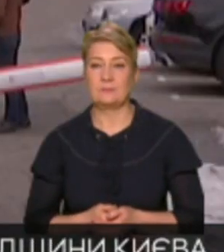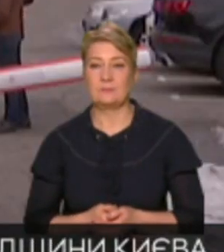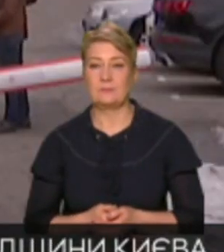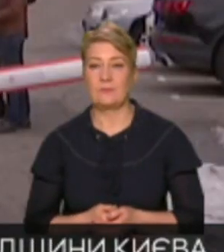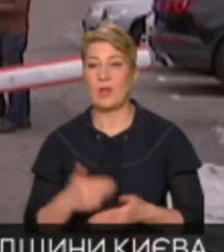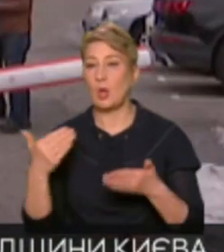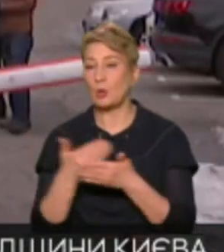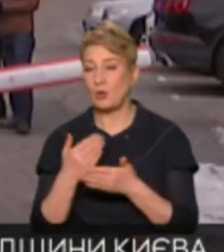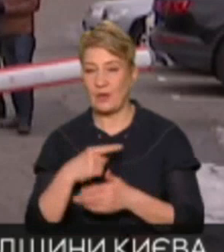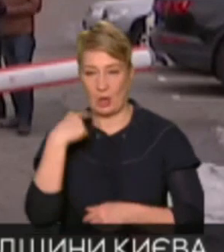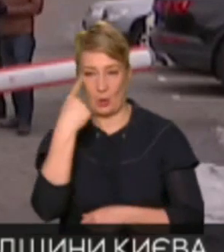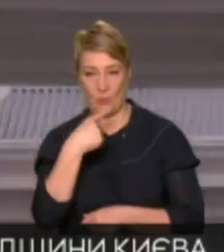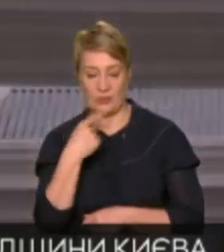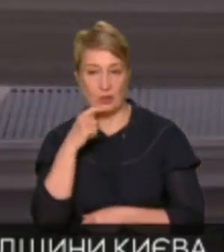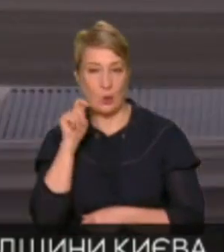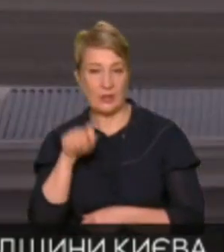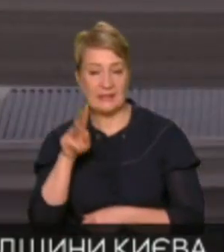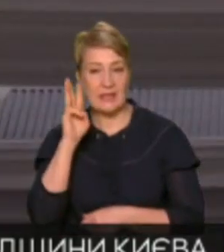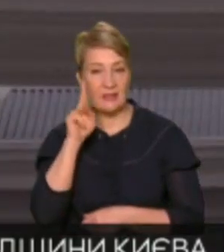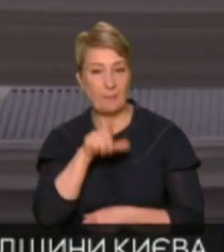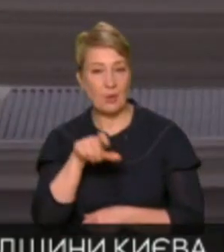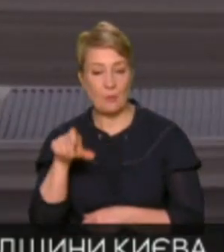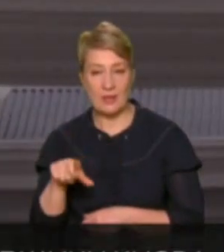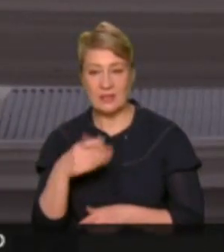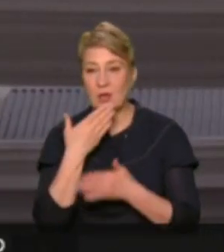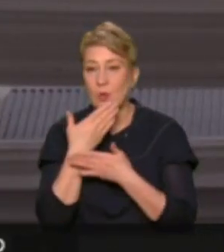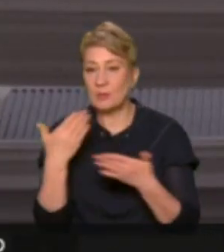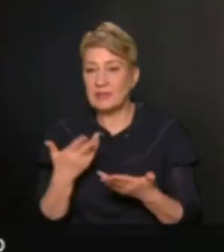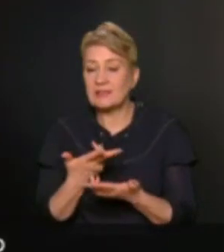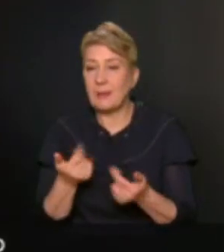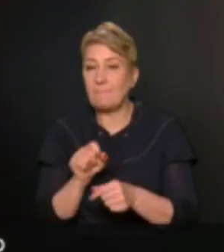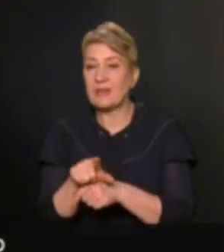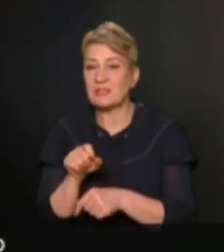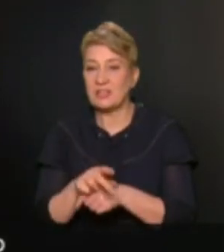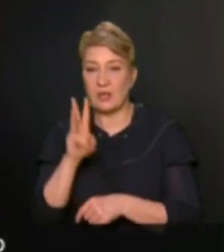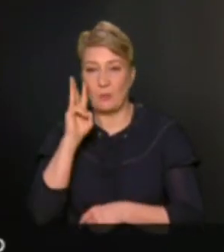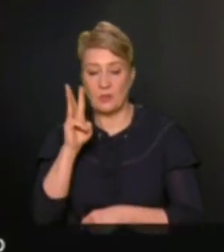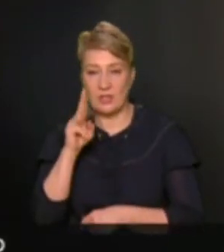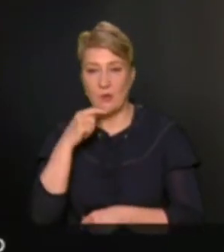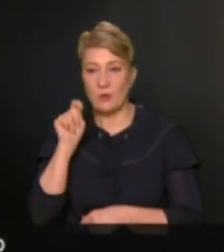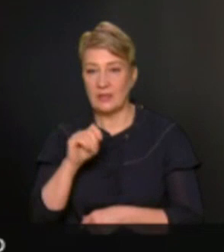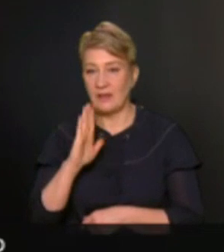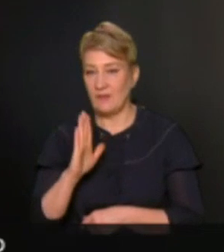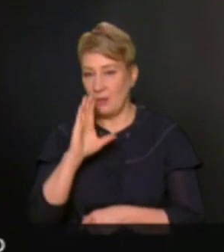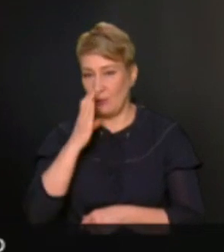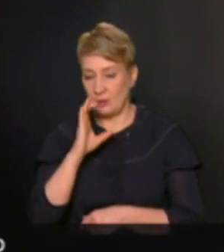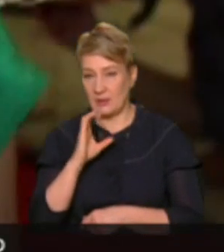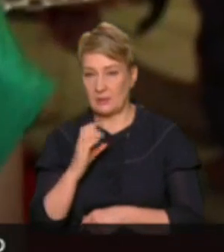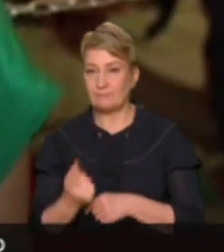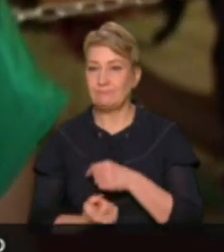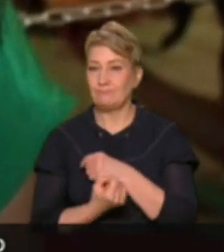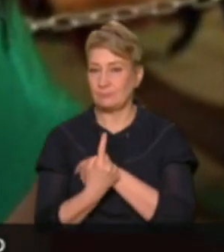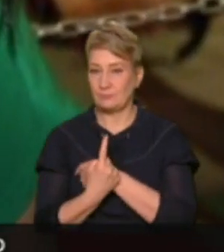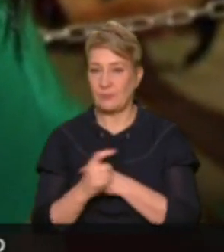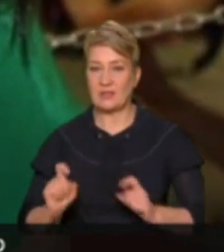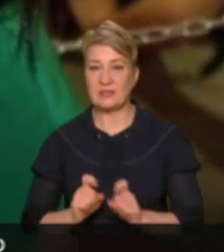Нові обличчя української дипломатії. Одне з останніх призначень посла України в Болгарії обернулося скандалом. Рішення